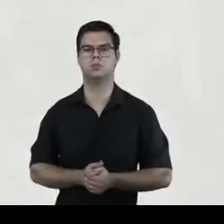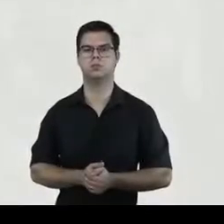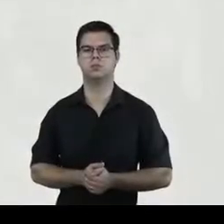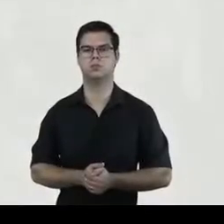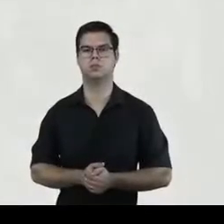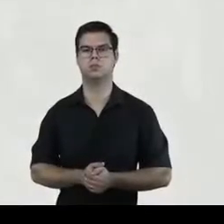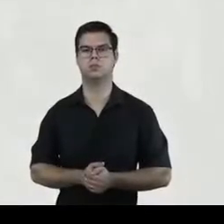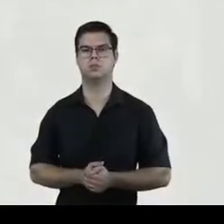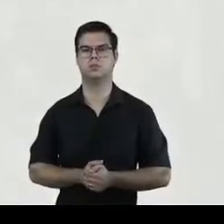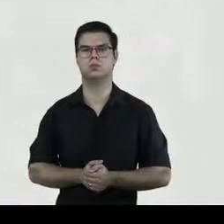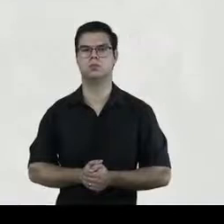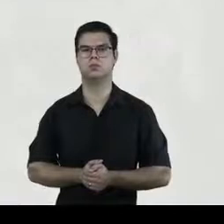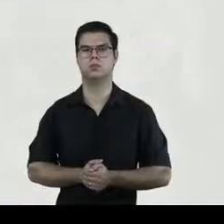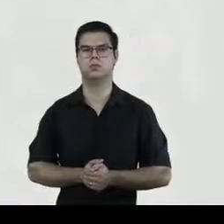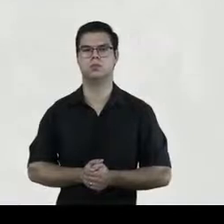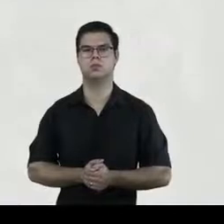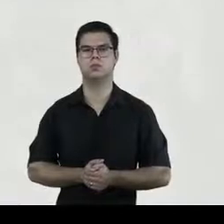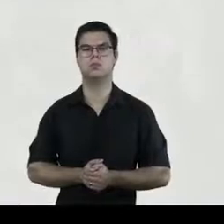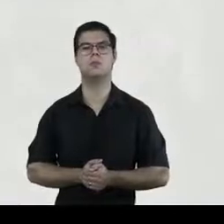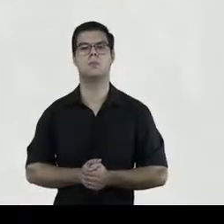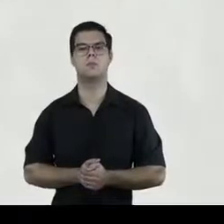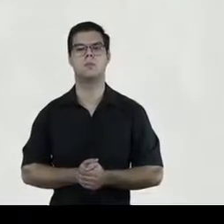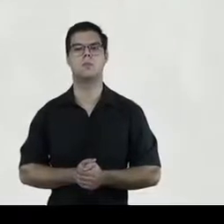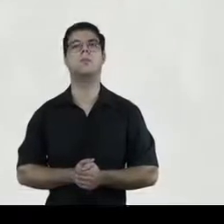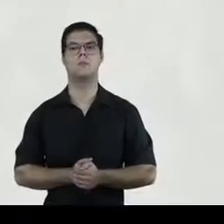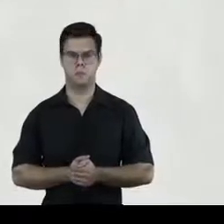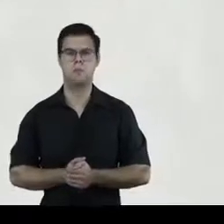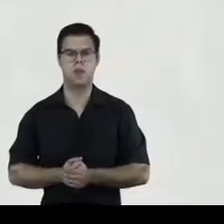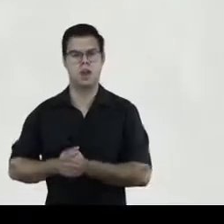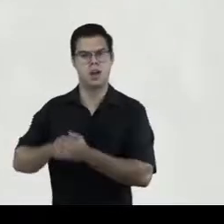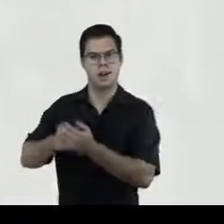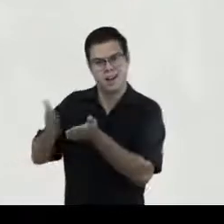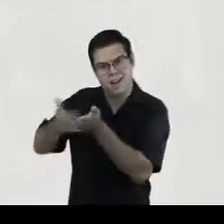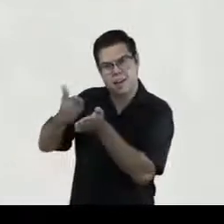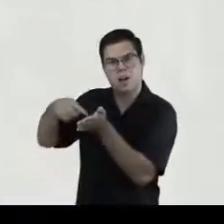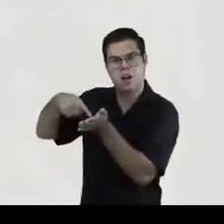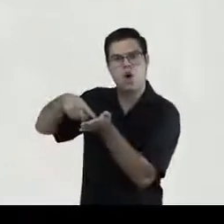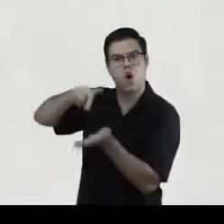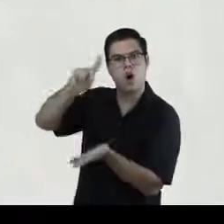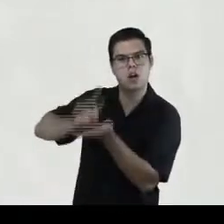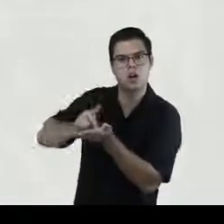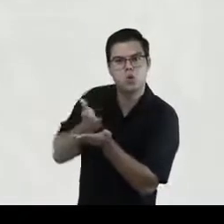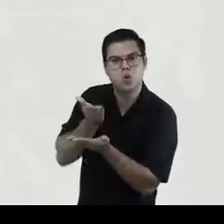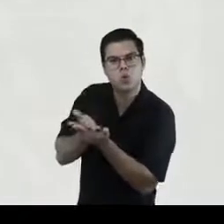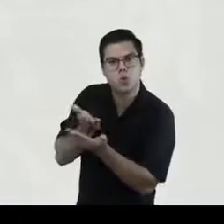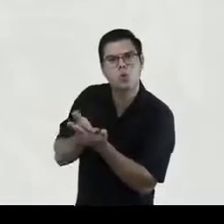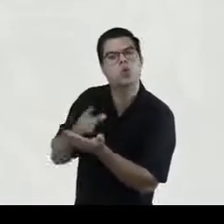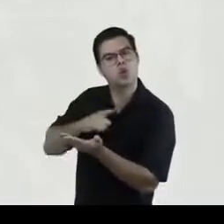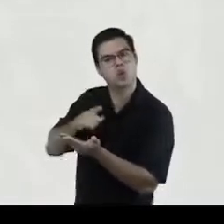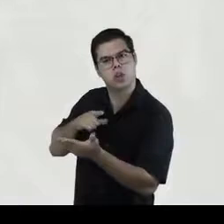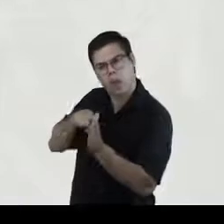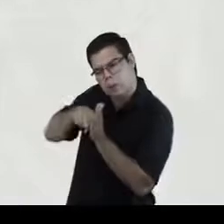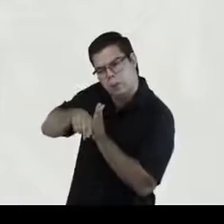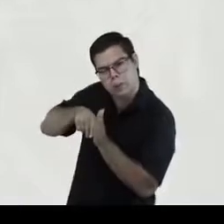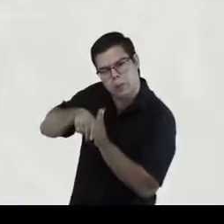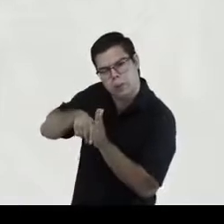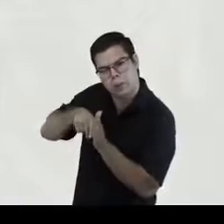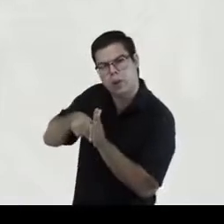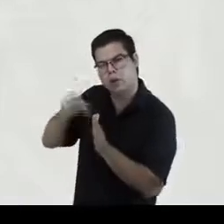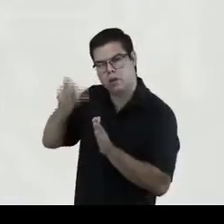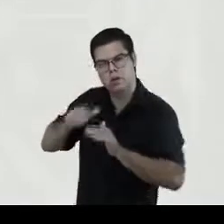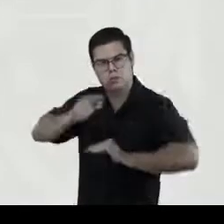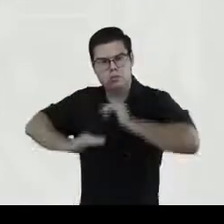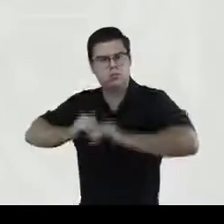Cette édition originale a été étudiée par plusieurs spécialistes qui y ont